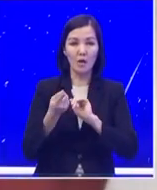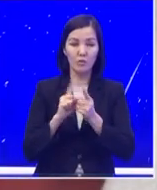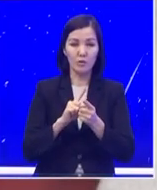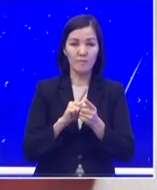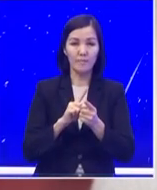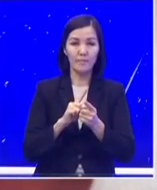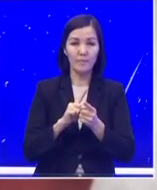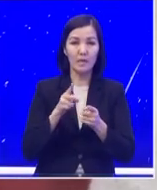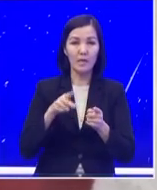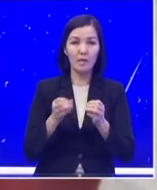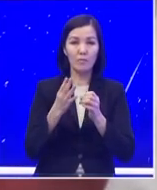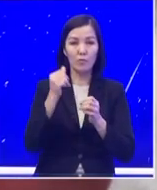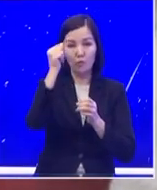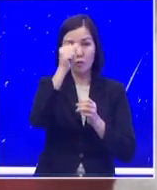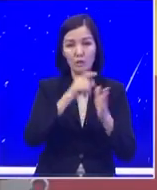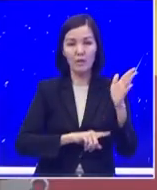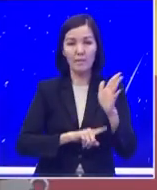төбелесіне. 2014 жылы